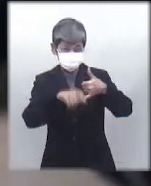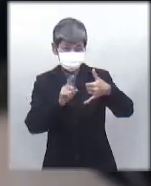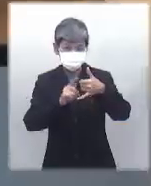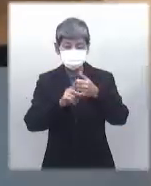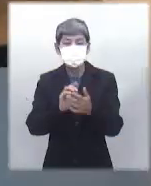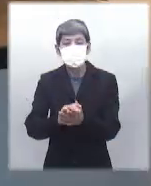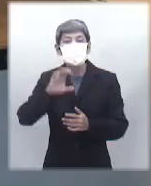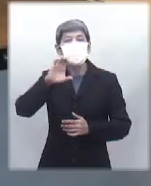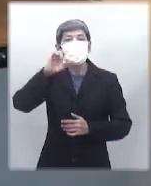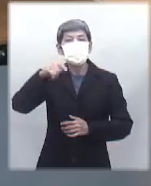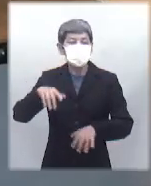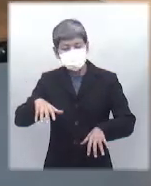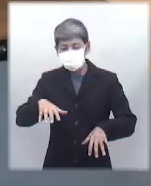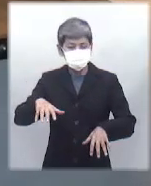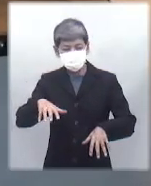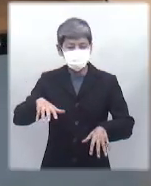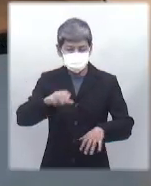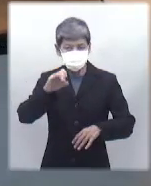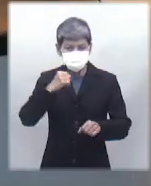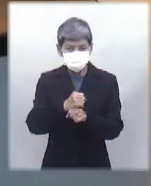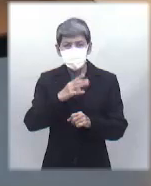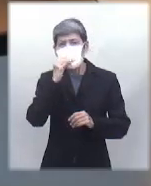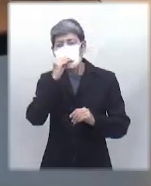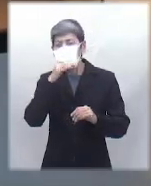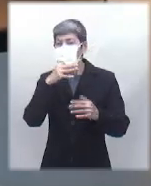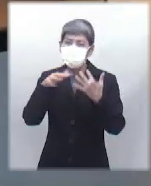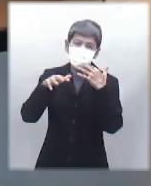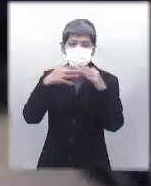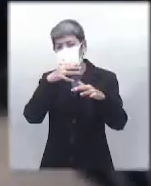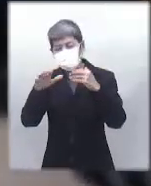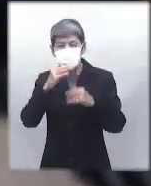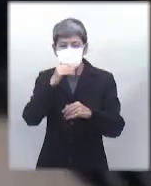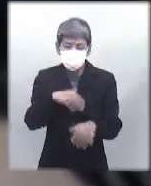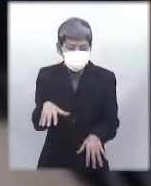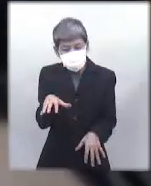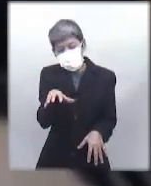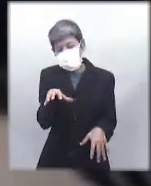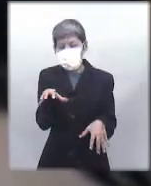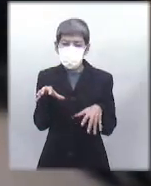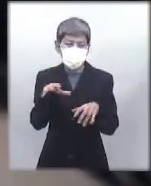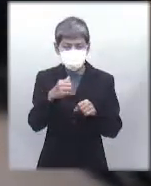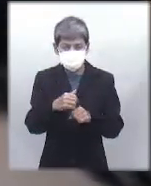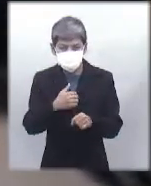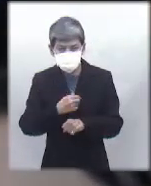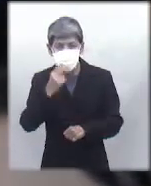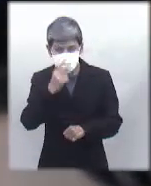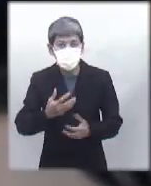เป็น CPคนพิการเคลื่อนไหวแล้วก็พูดไม่เห็นชัดตัวก็เก่ง